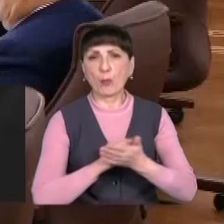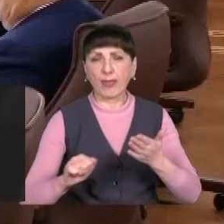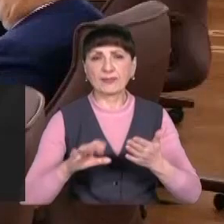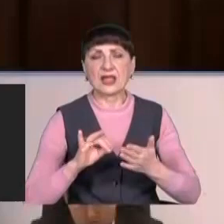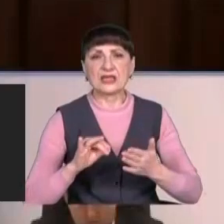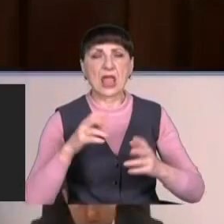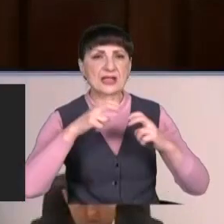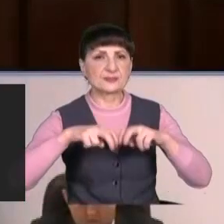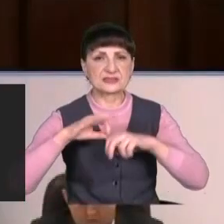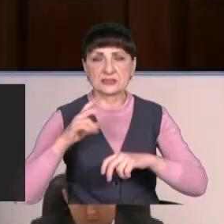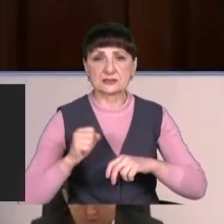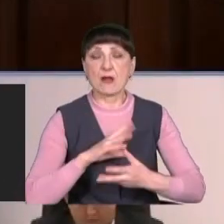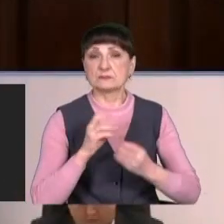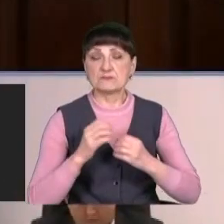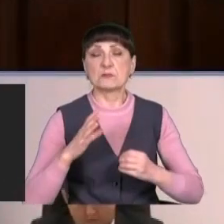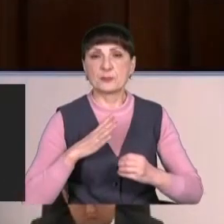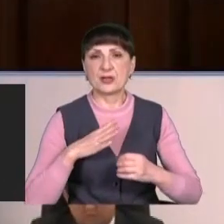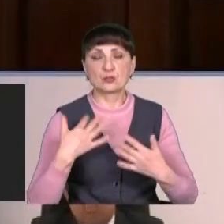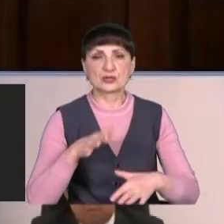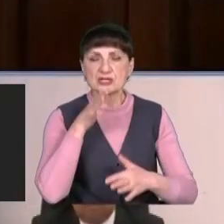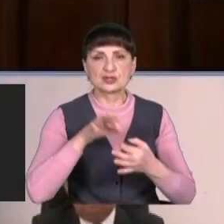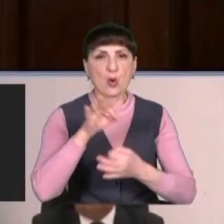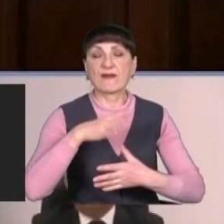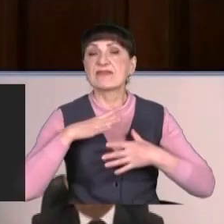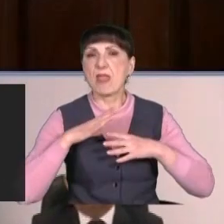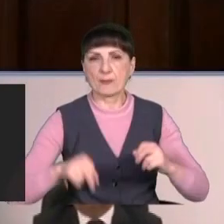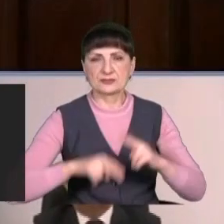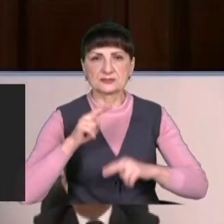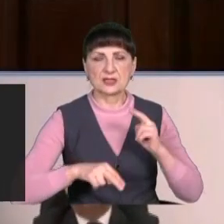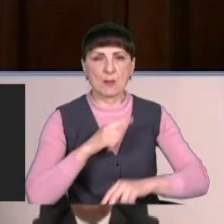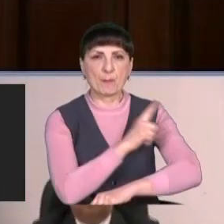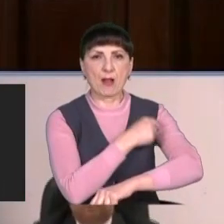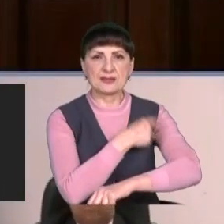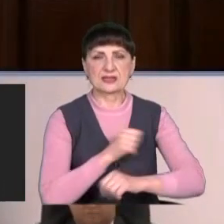и экспертизы, поэтому были провалены сроки начала строительства медобъектов на селе.